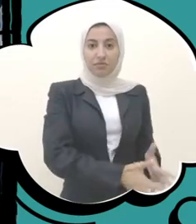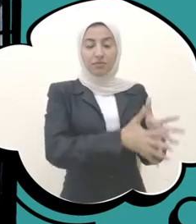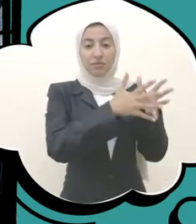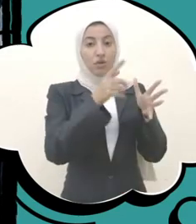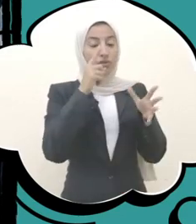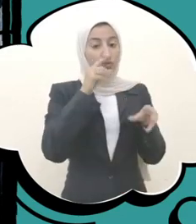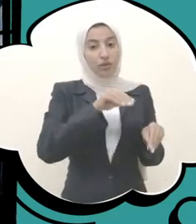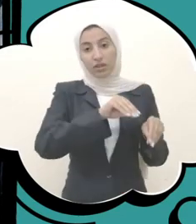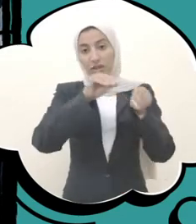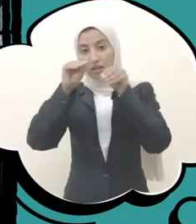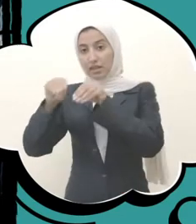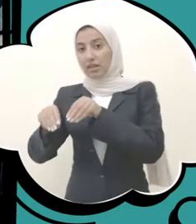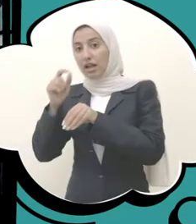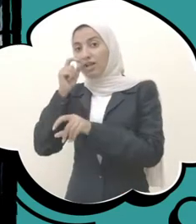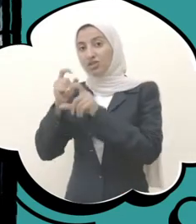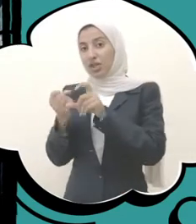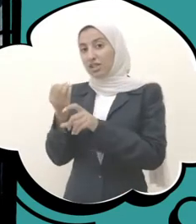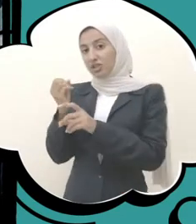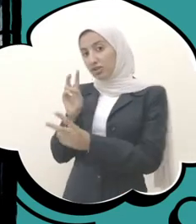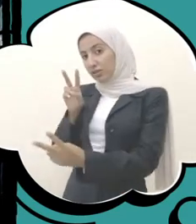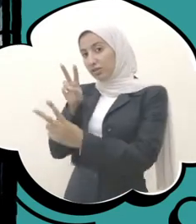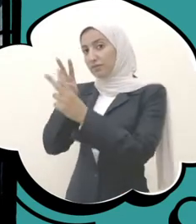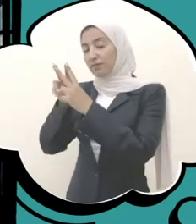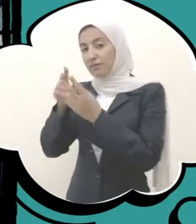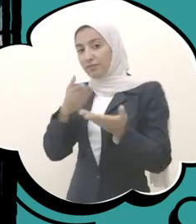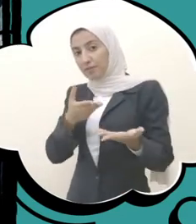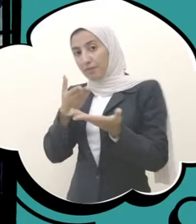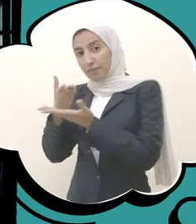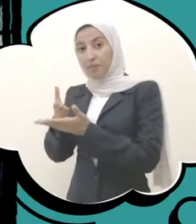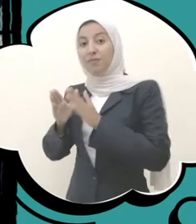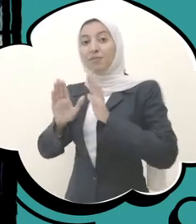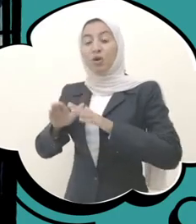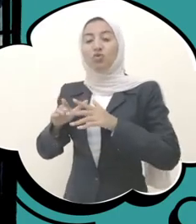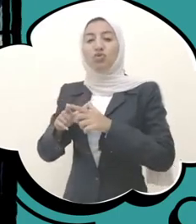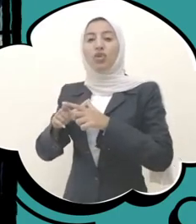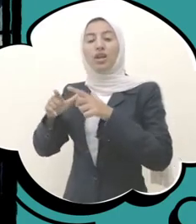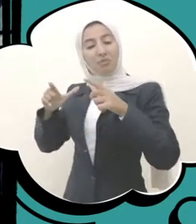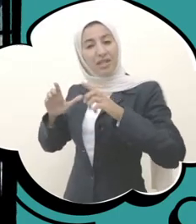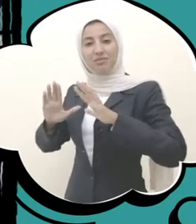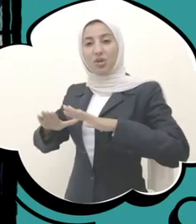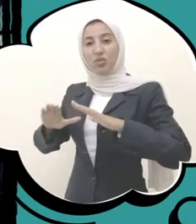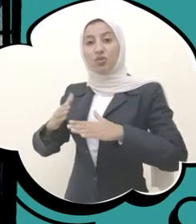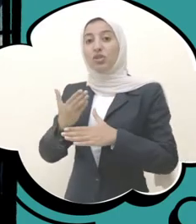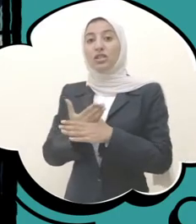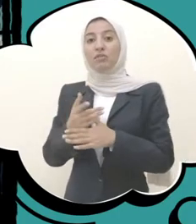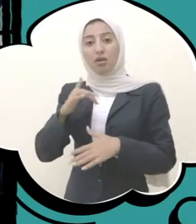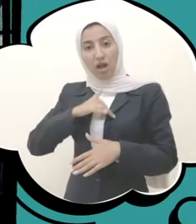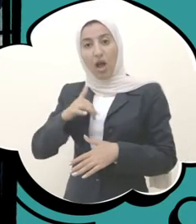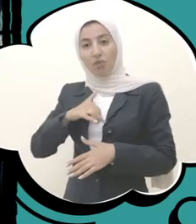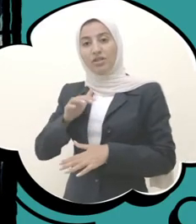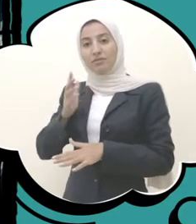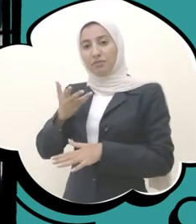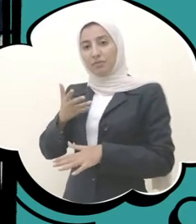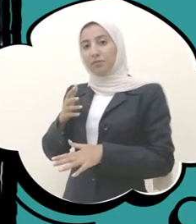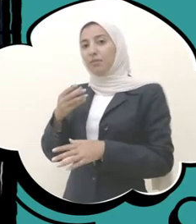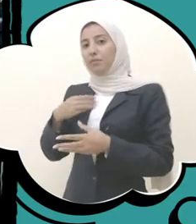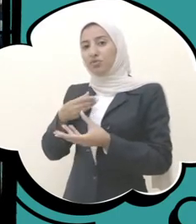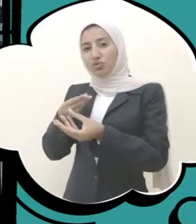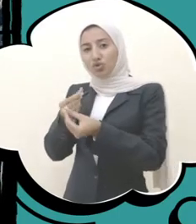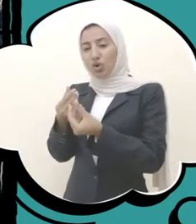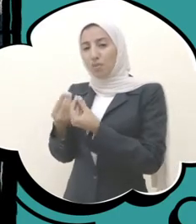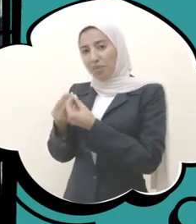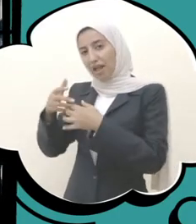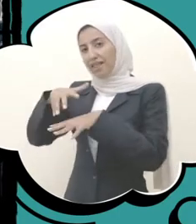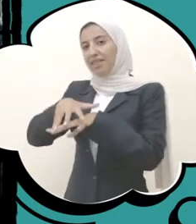المحليين بوطنهم الجديد بشكل كبير كمان على رغبتهم وقدرتهم على الشعور بالانتماء. وكان يعني حابب أنه يقول لحدا